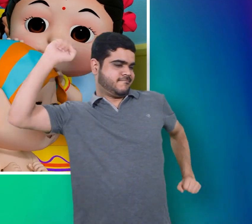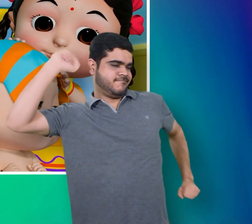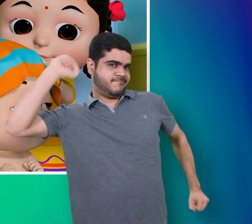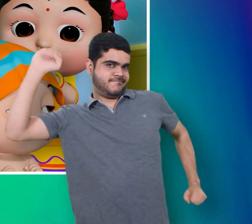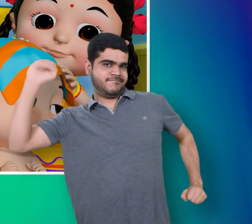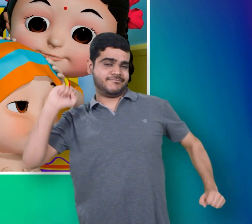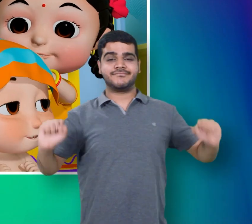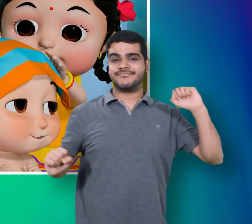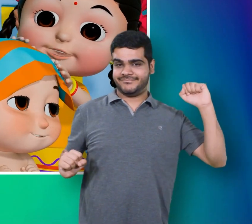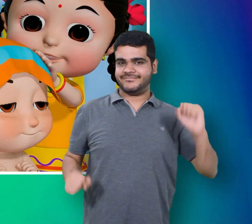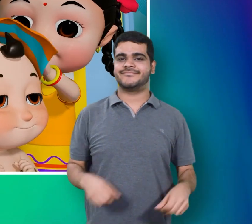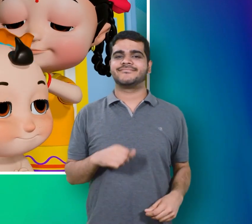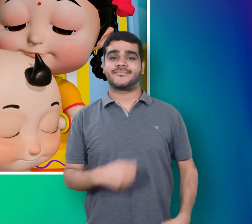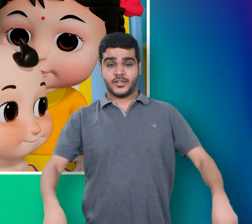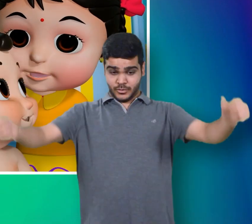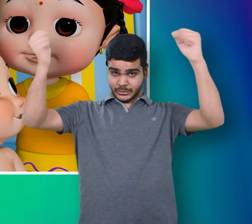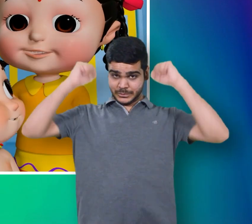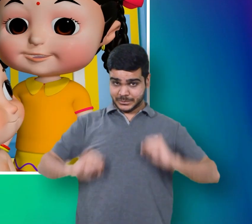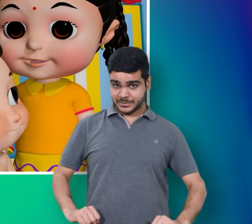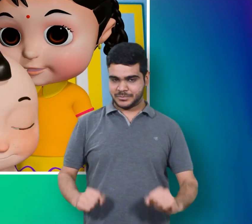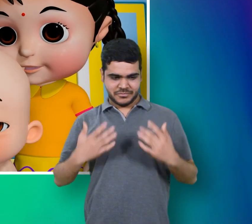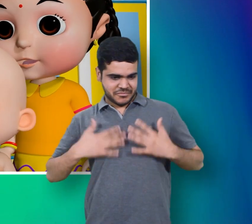फिर बदन को पोंछ लो तुम,